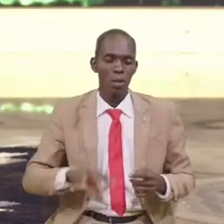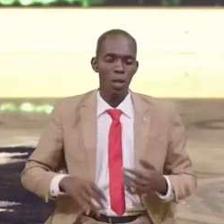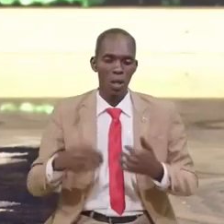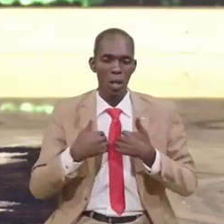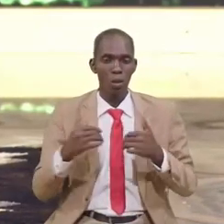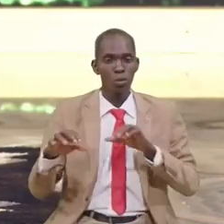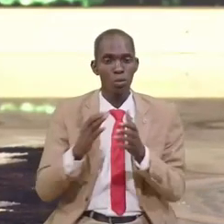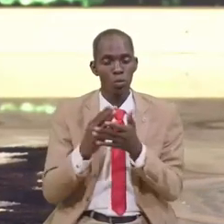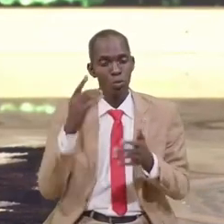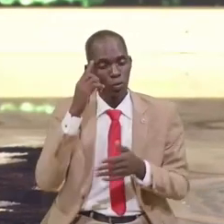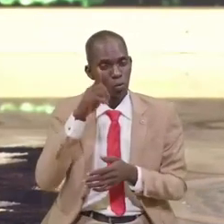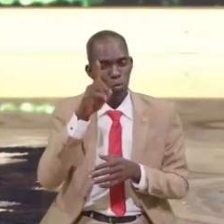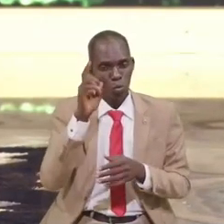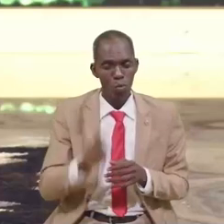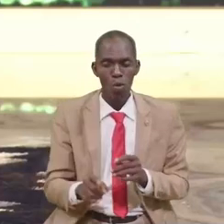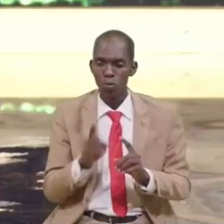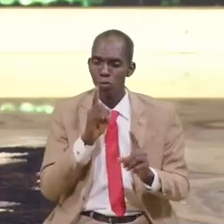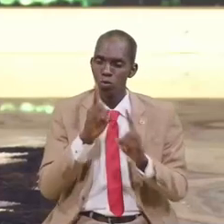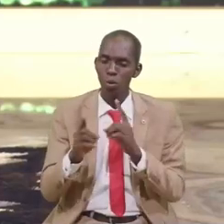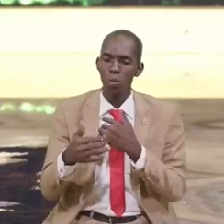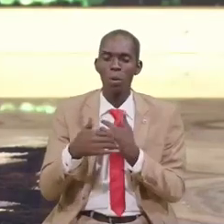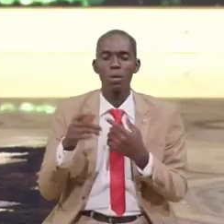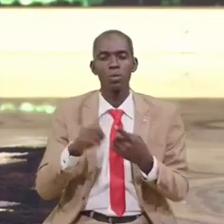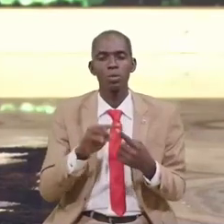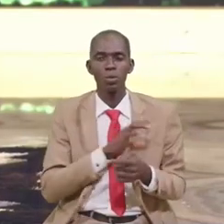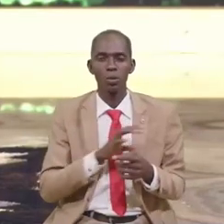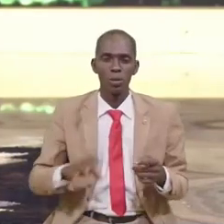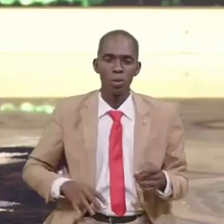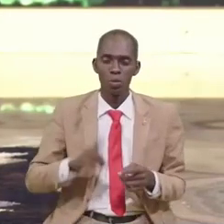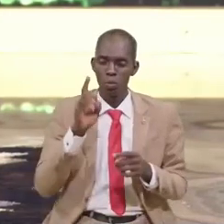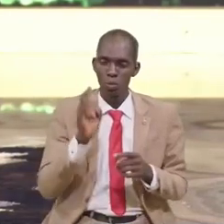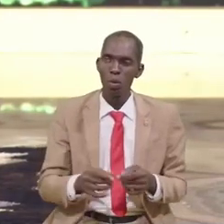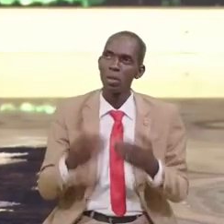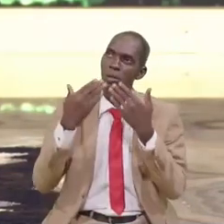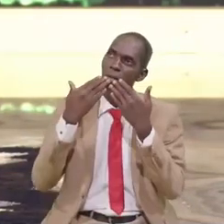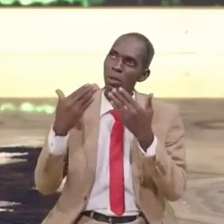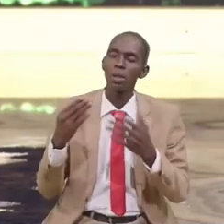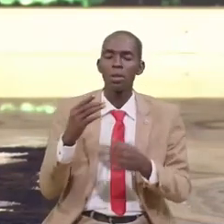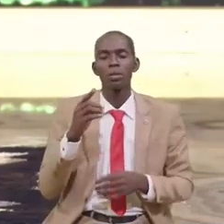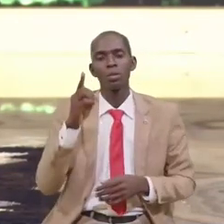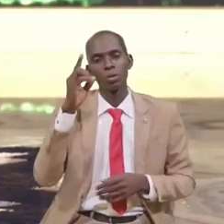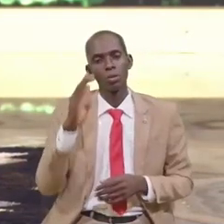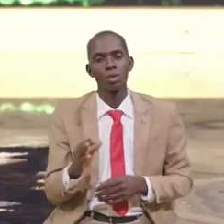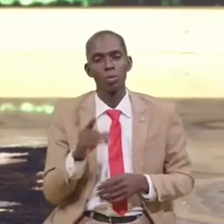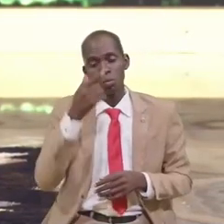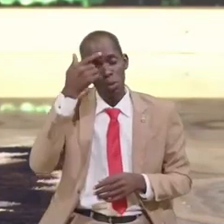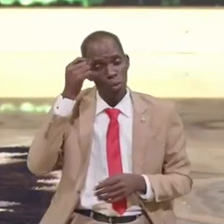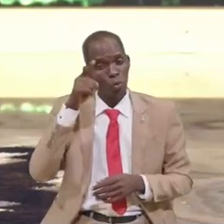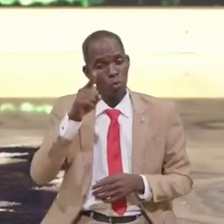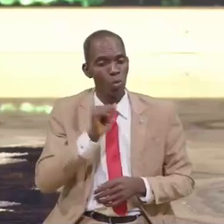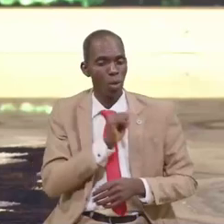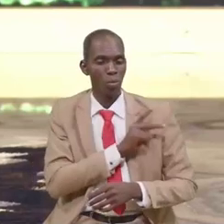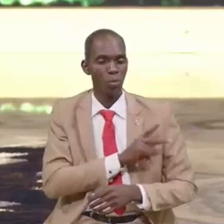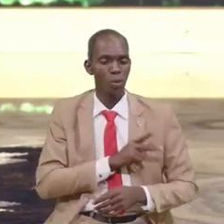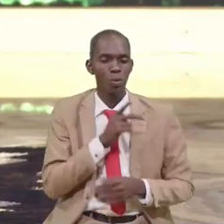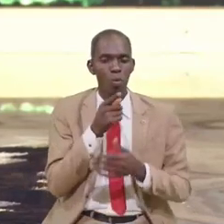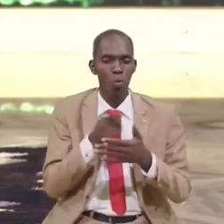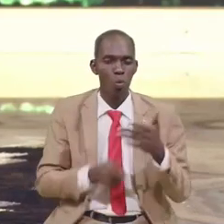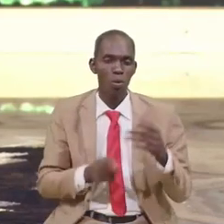quelque chose, vous devez revenir servir à Christ, vous devez venir servir Christ, servir Dieu, apprécier Dieu